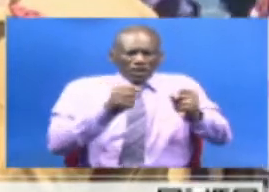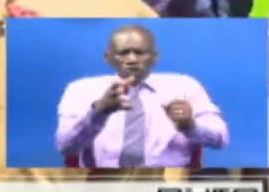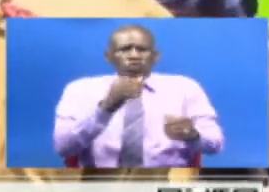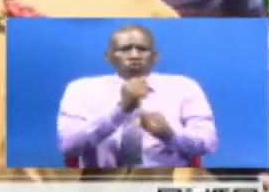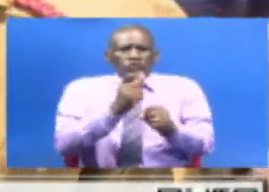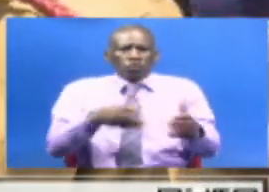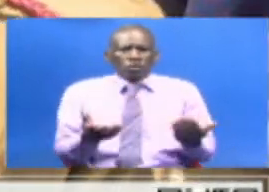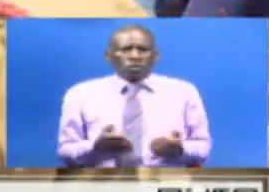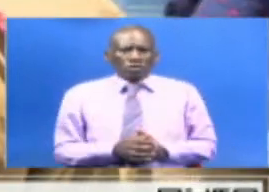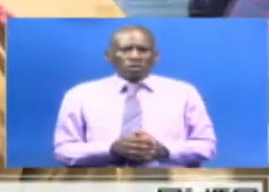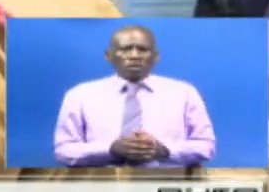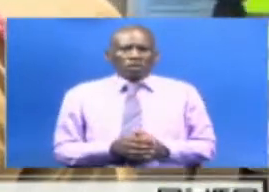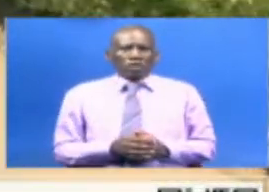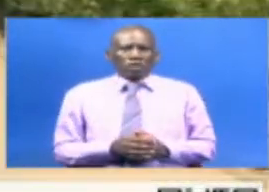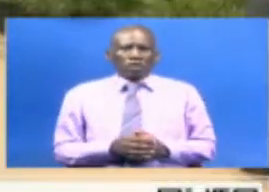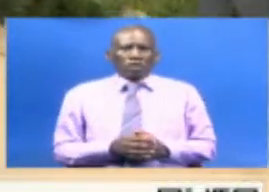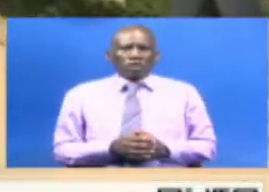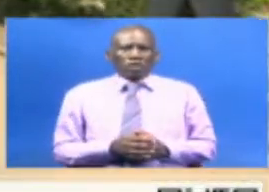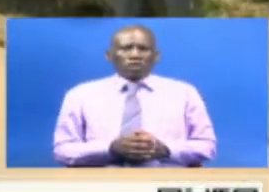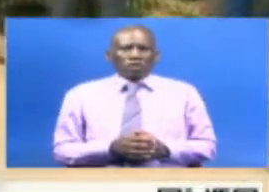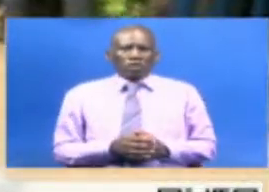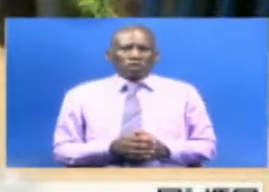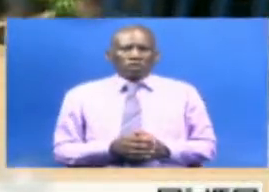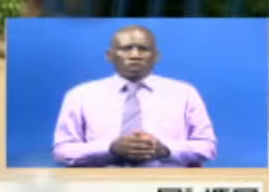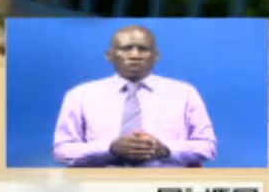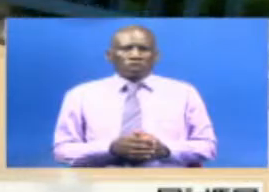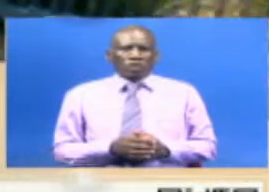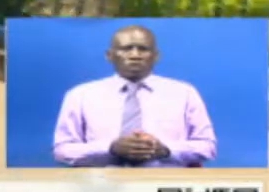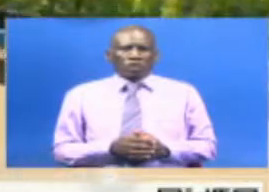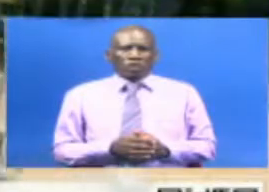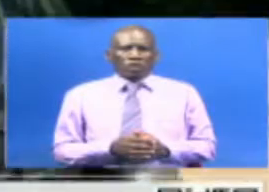No. Ukafanya nini?